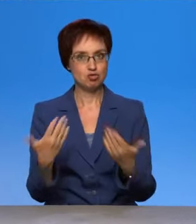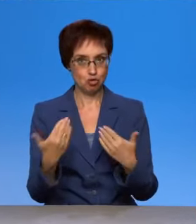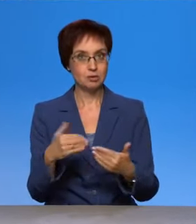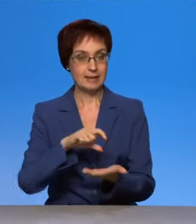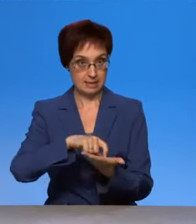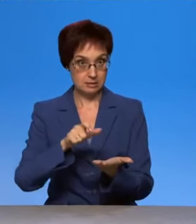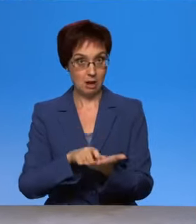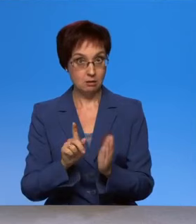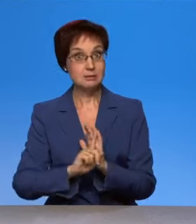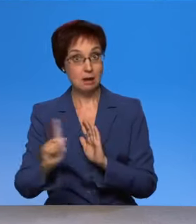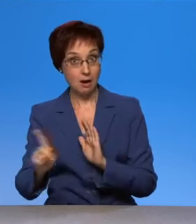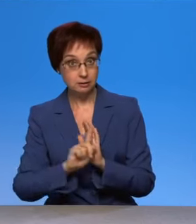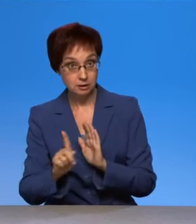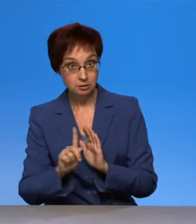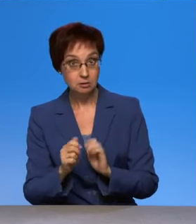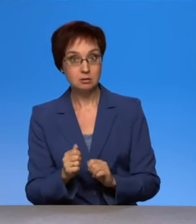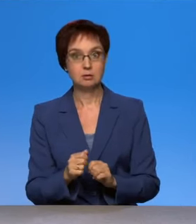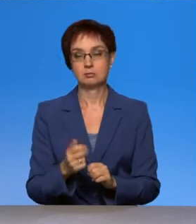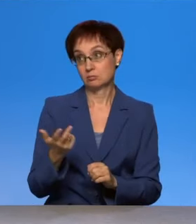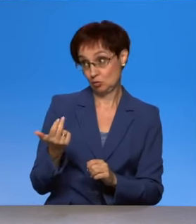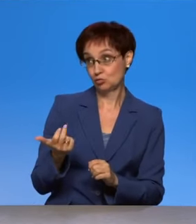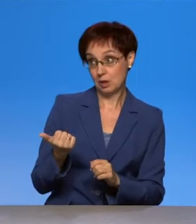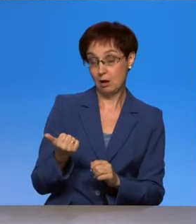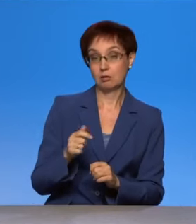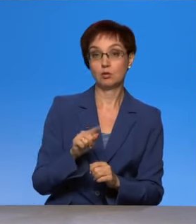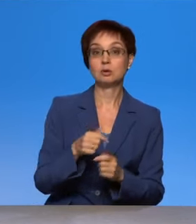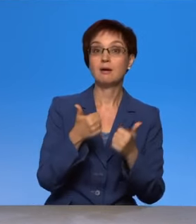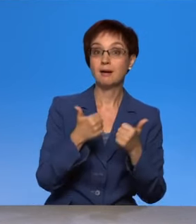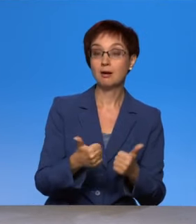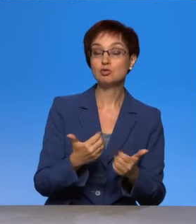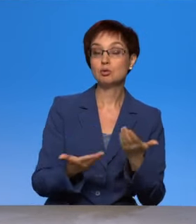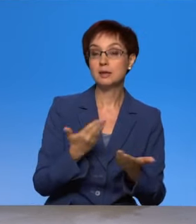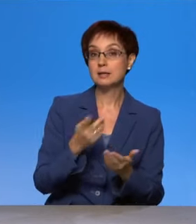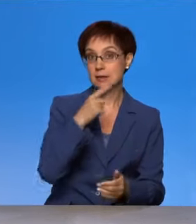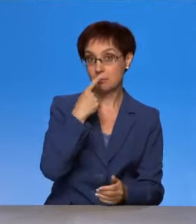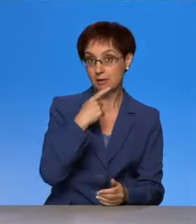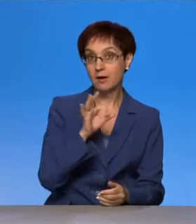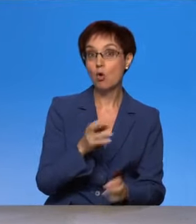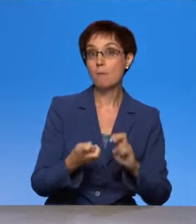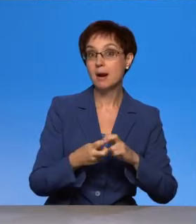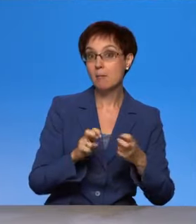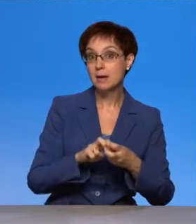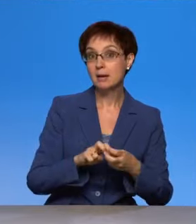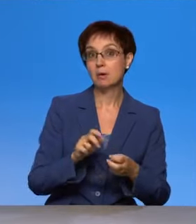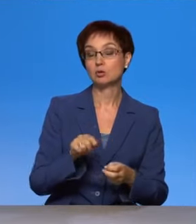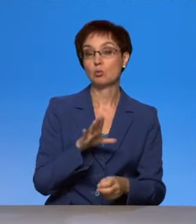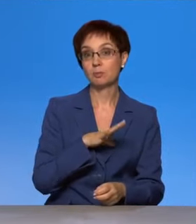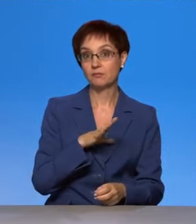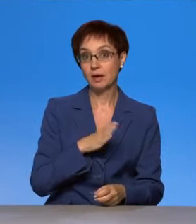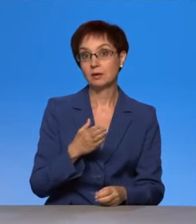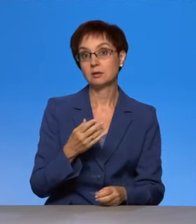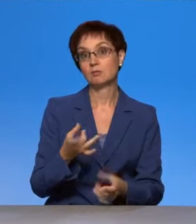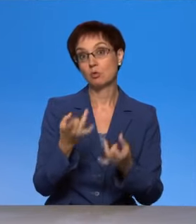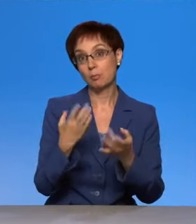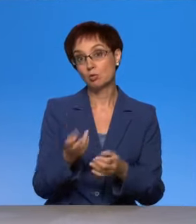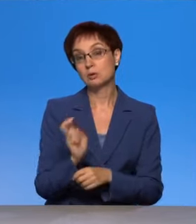и хорошо бы, если о проблемах поговорить, а то ведь вообще просто поговорить, просто прийти, просто чтобы тебя просто похвалили.